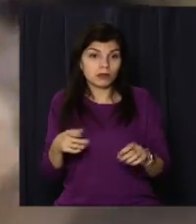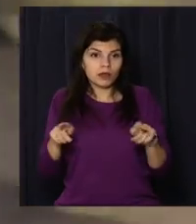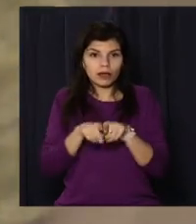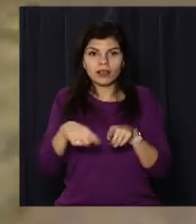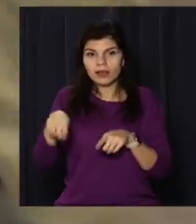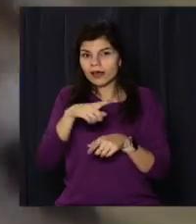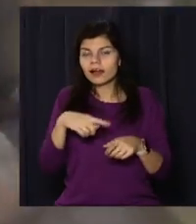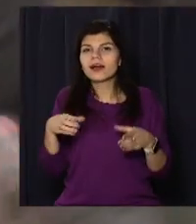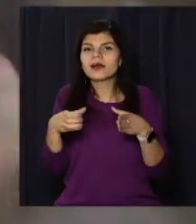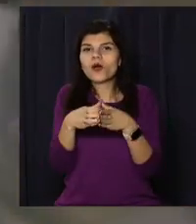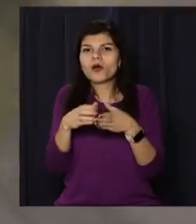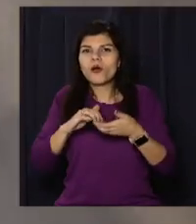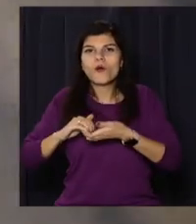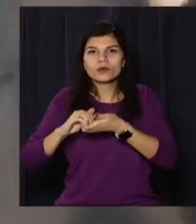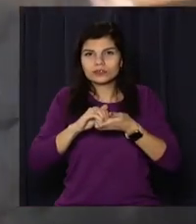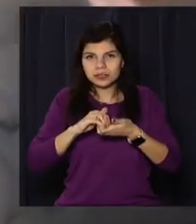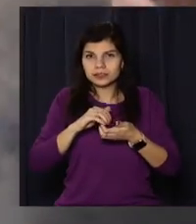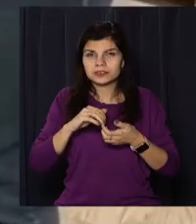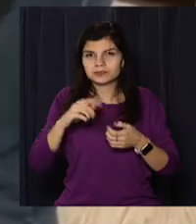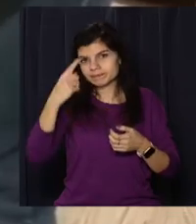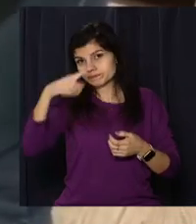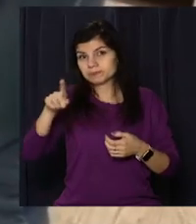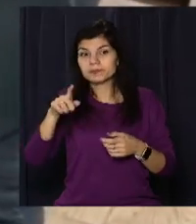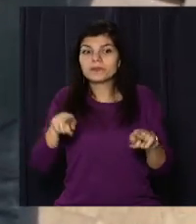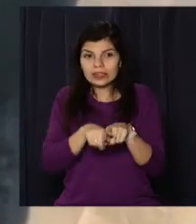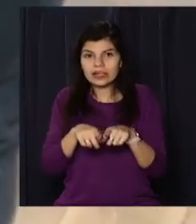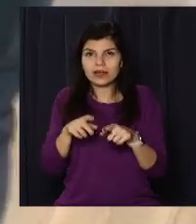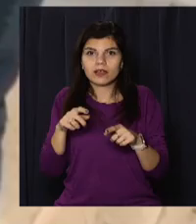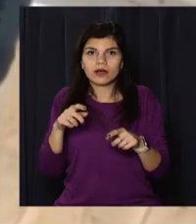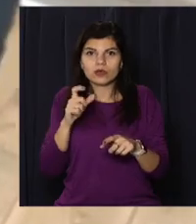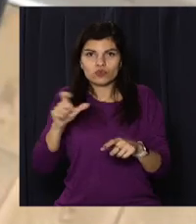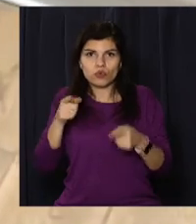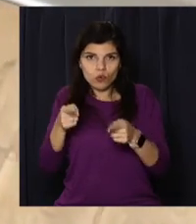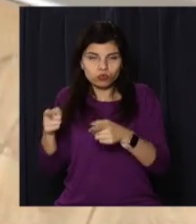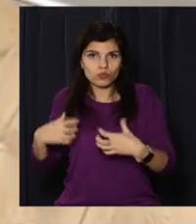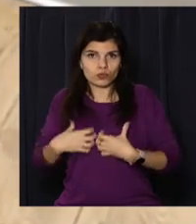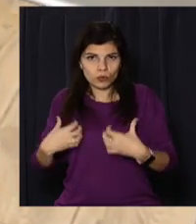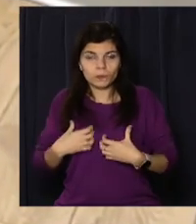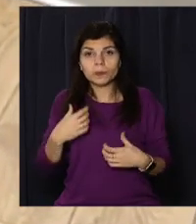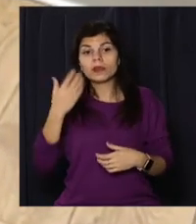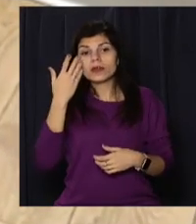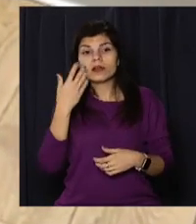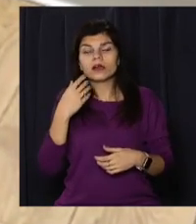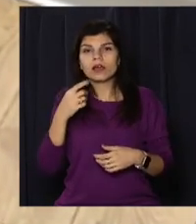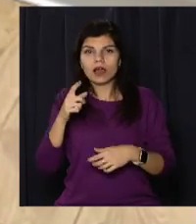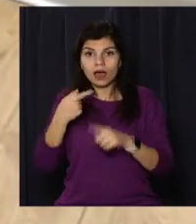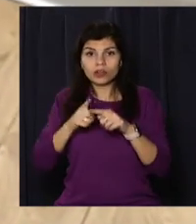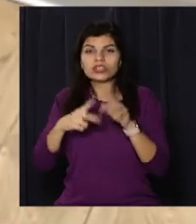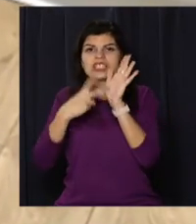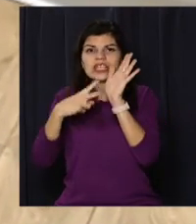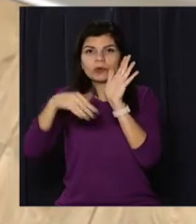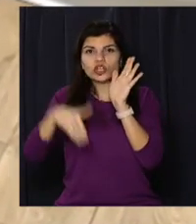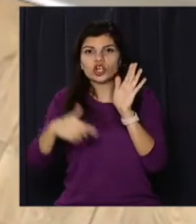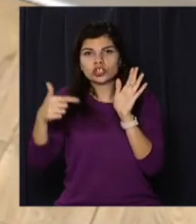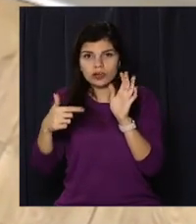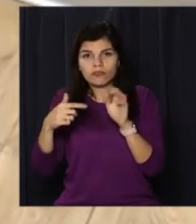керівник однієї з громадських організацій. Правоохоронці затримали його на гарячому, коли зловмиснику передавали 70 тисяч